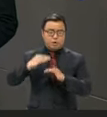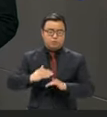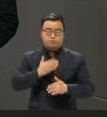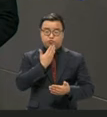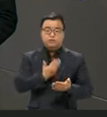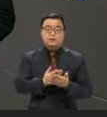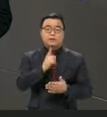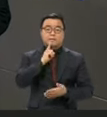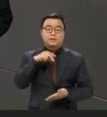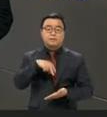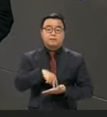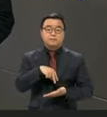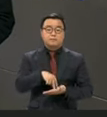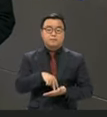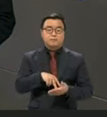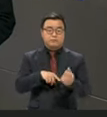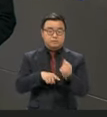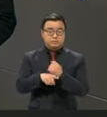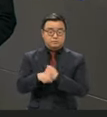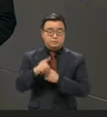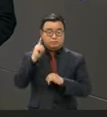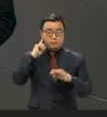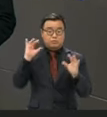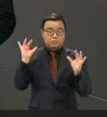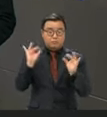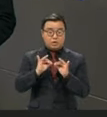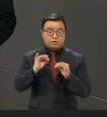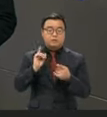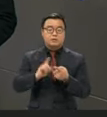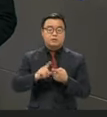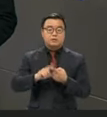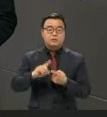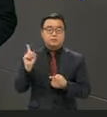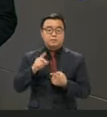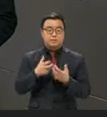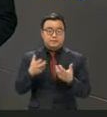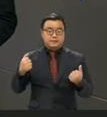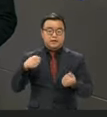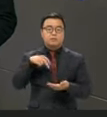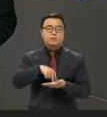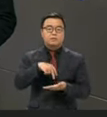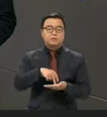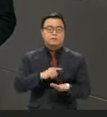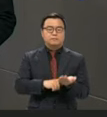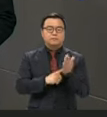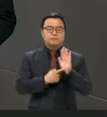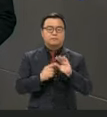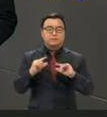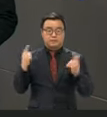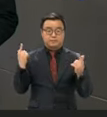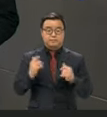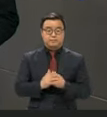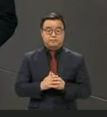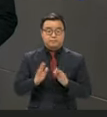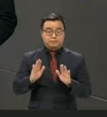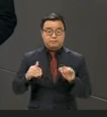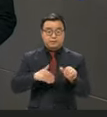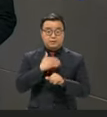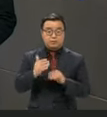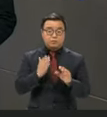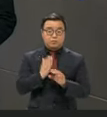입장이었습니다. 의견이 수용된 국정화 찬성에 대해선 따로 입장을 내놓지 않았습니다. 이런 가운데 오늘